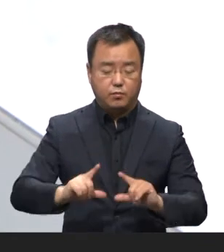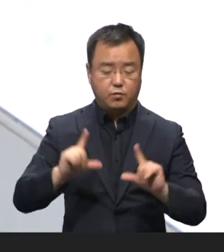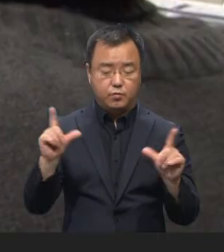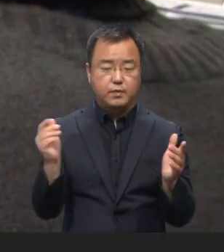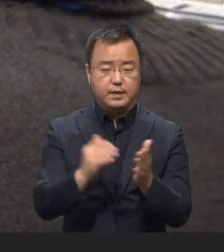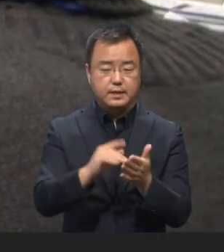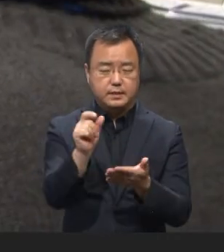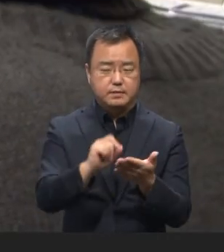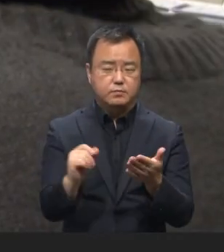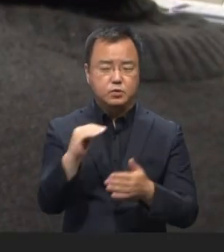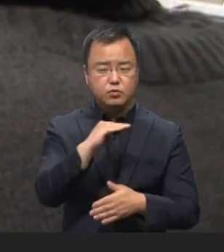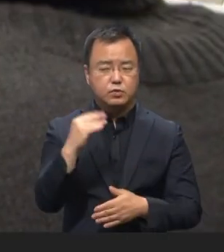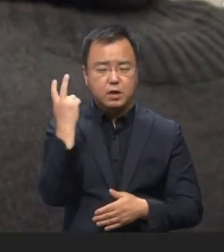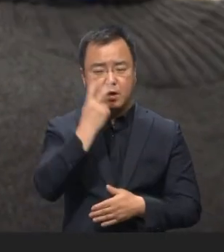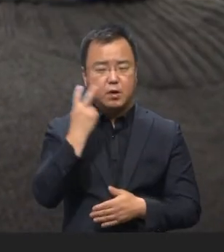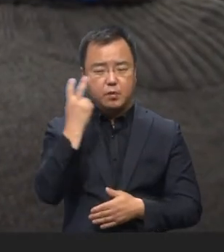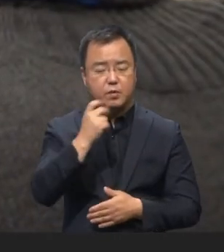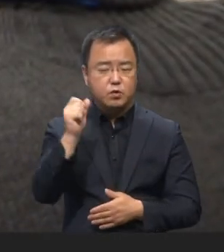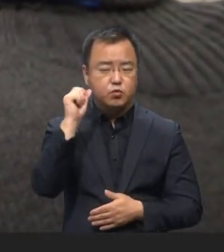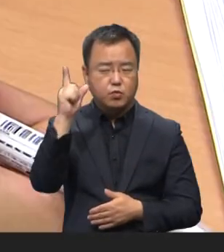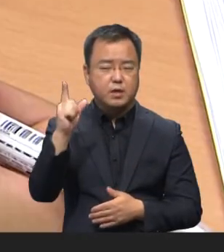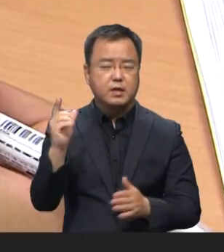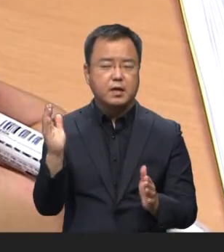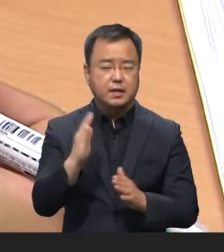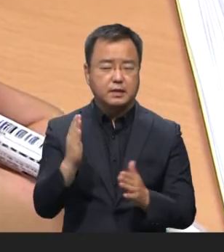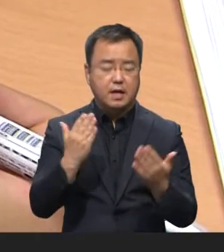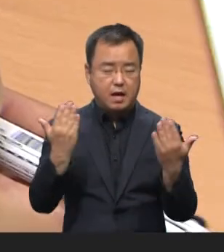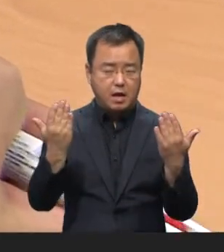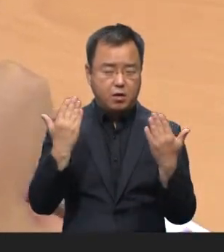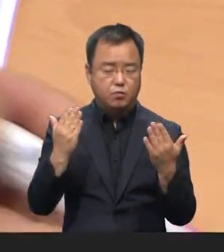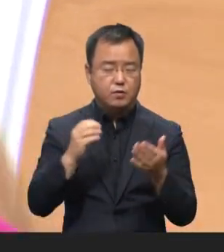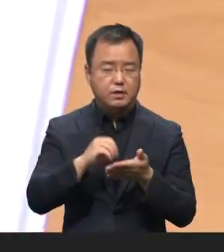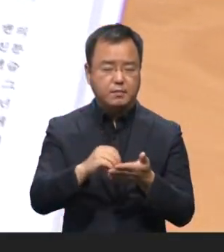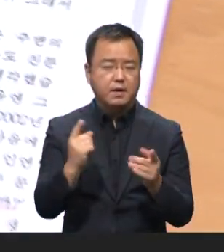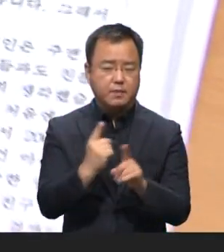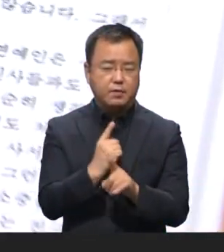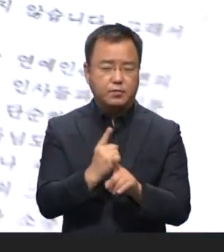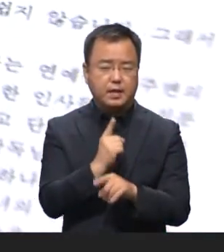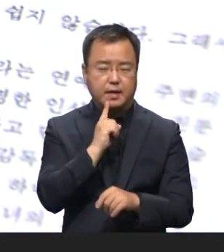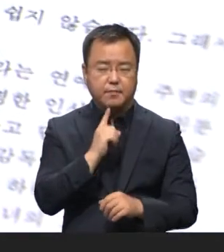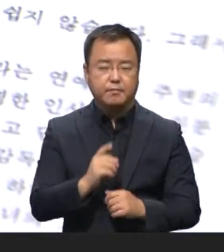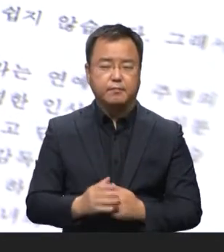검토 해 영재학교 입학전형 개선방안 에 마련하겠다고 밝혔습니다 ebs 뉴스 큰차 옵니다